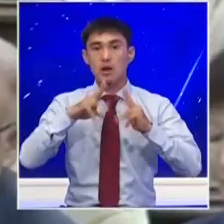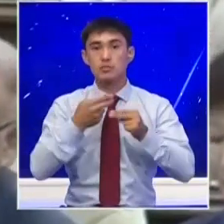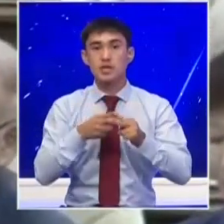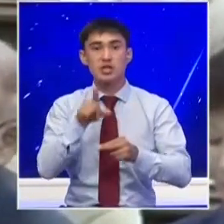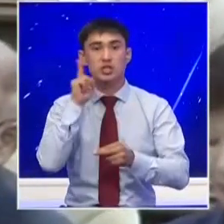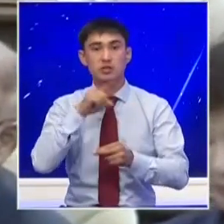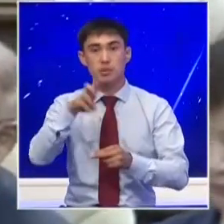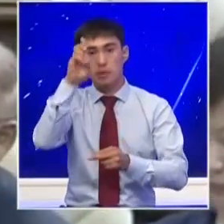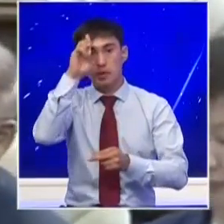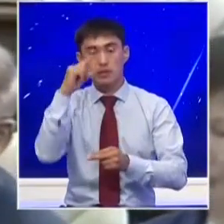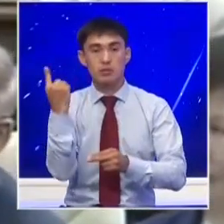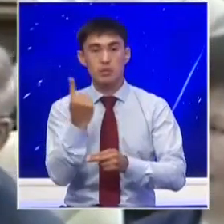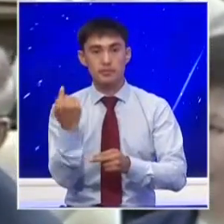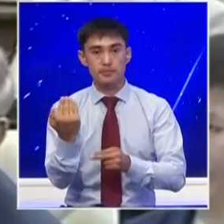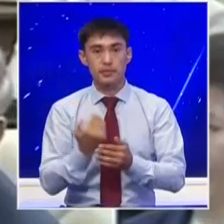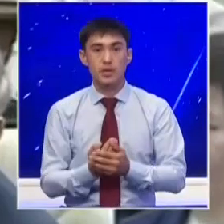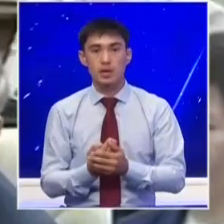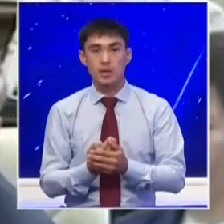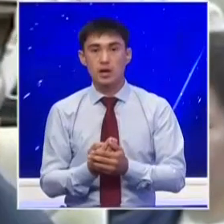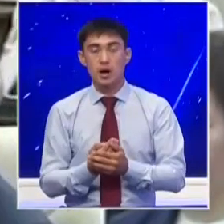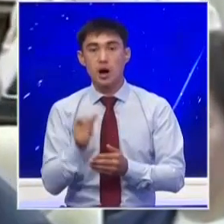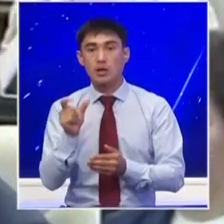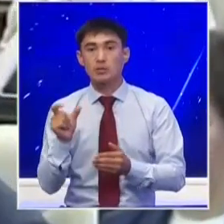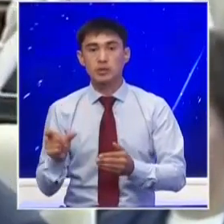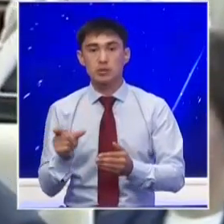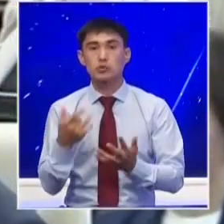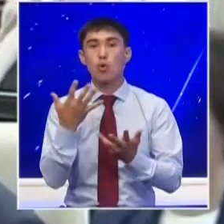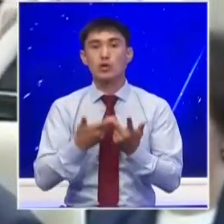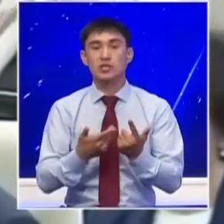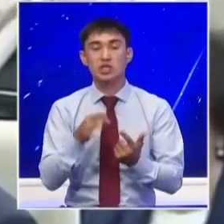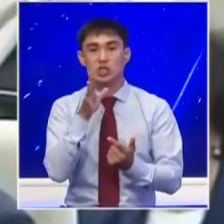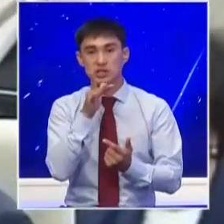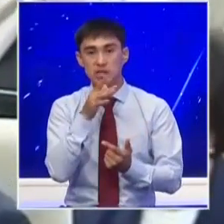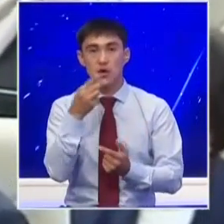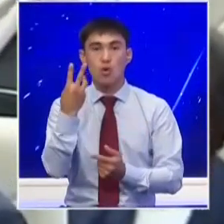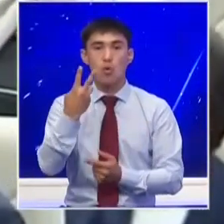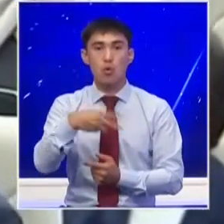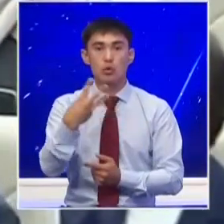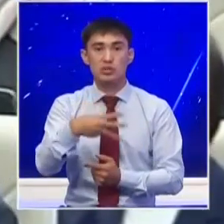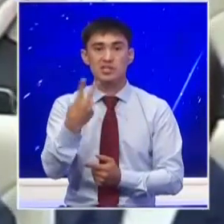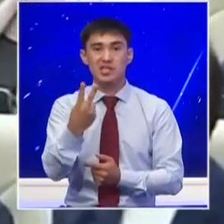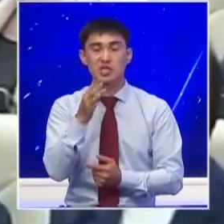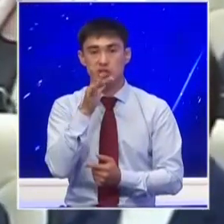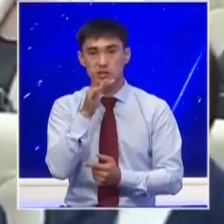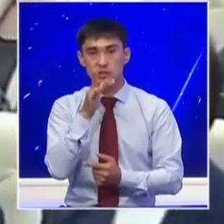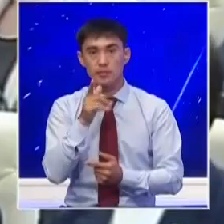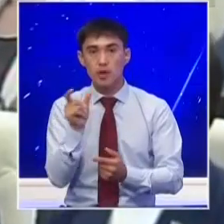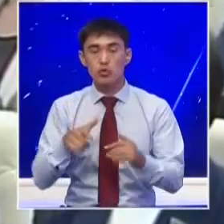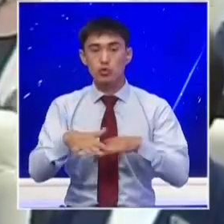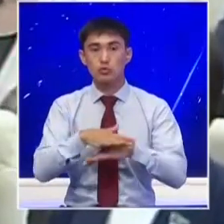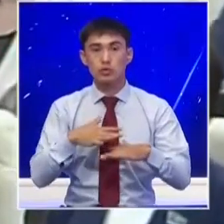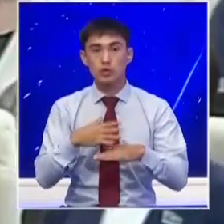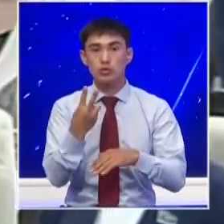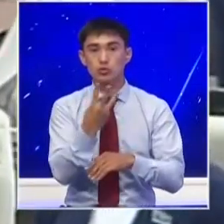әлемдегі ең жас мемлекеттің бірі. Азаматтарымыздың орташа жасы 32 жас.